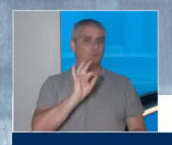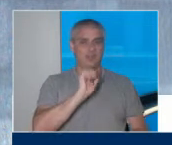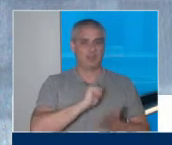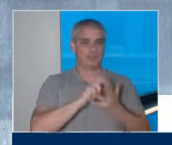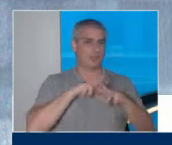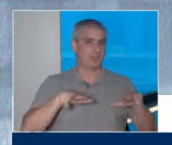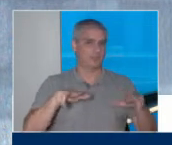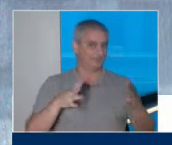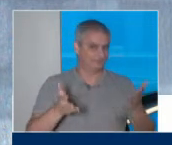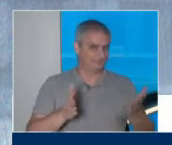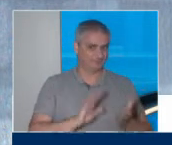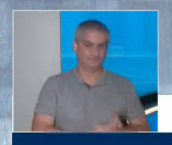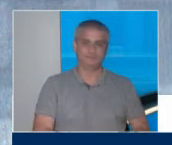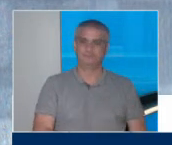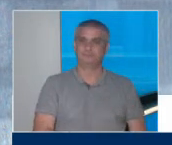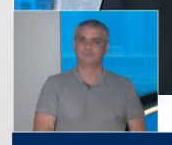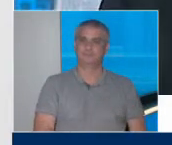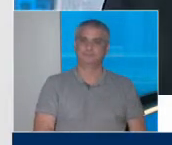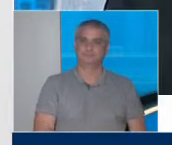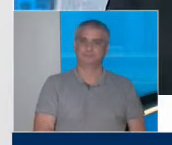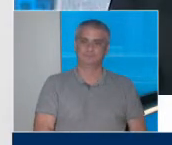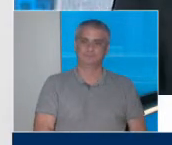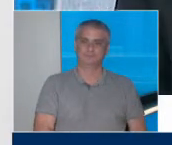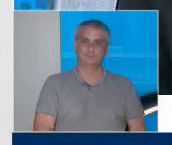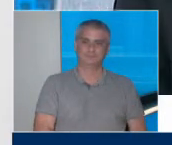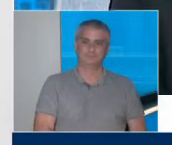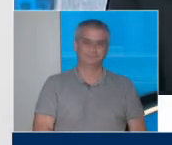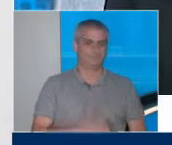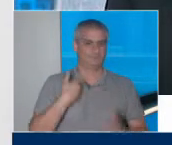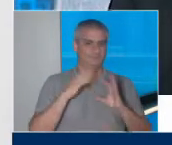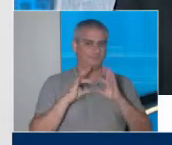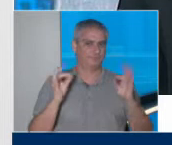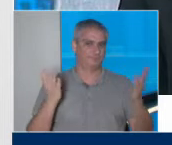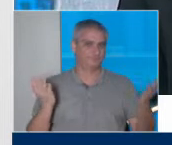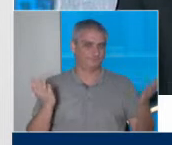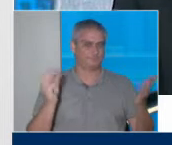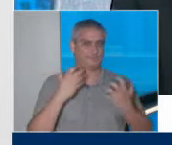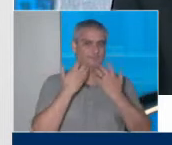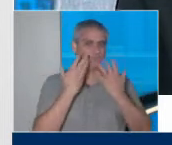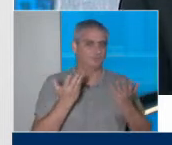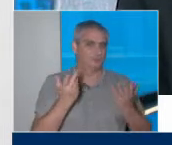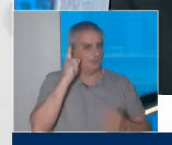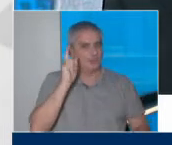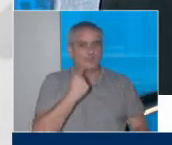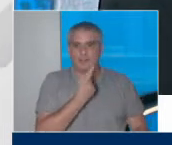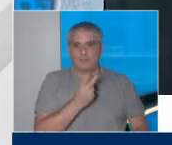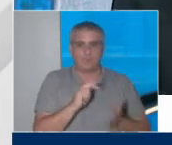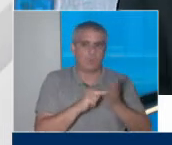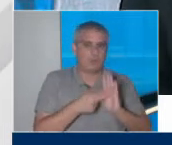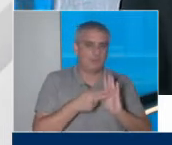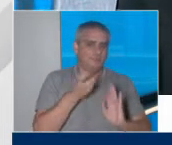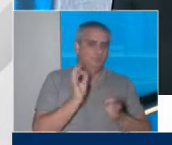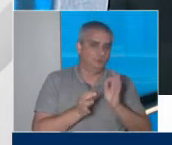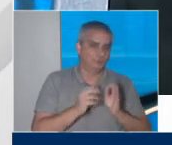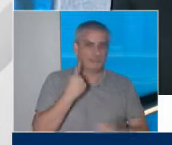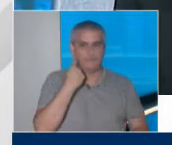עיתון הארץ. אהלן יובל. נועה, בוא נתחיל באמת ככה עם הפרשה, אני לא יודע איך לקרוא לה, פוליטית,